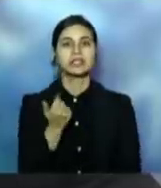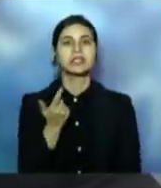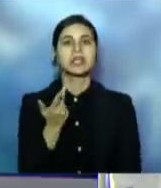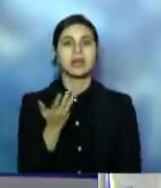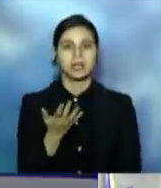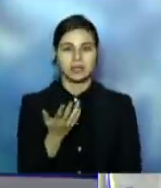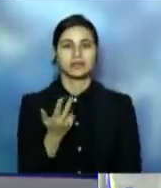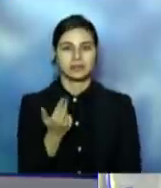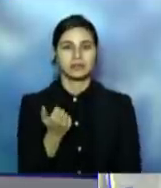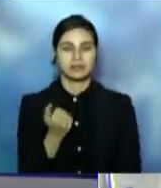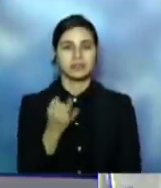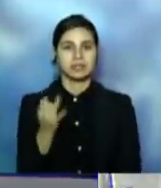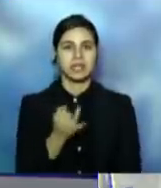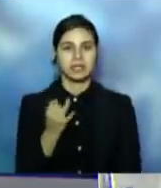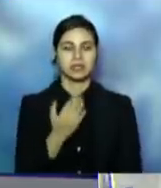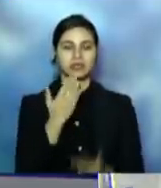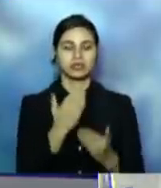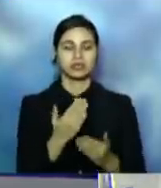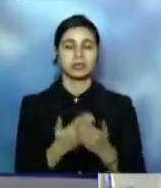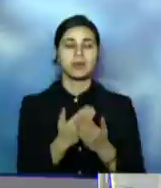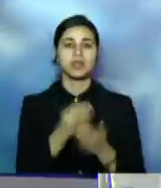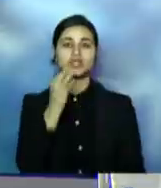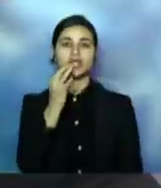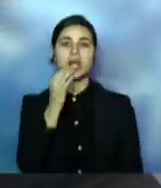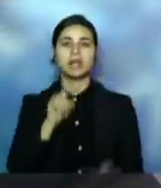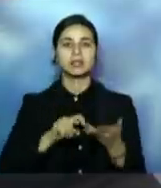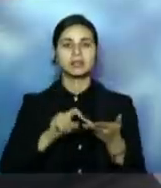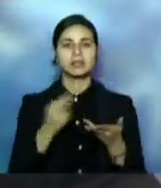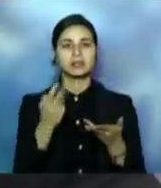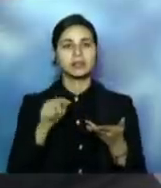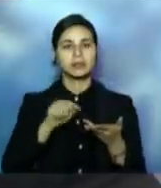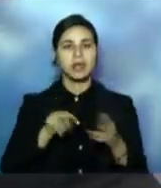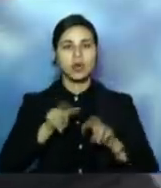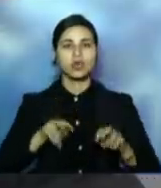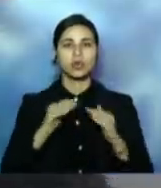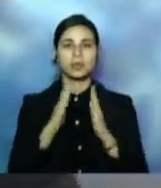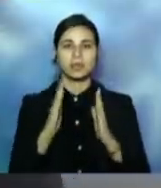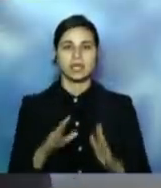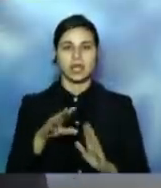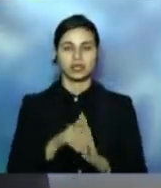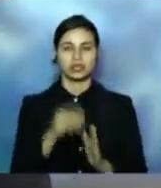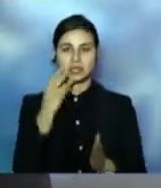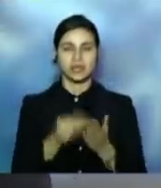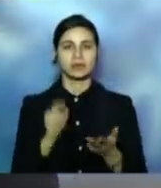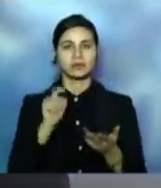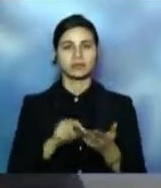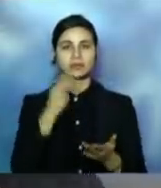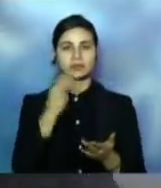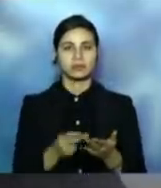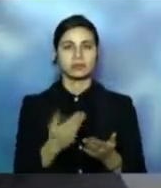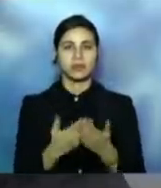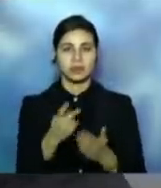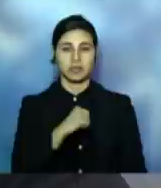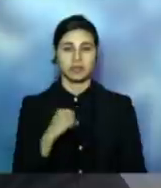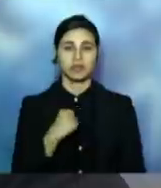Რას აკონტროლებს? ეს არის საინტერესო მაყურებელი. გლუკოზის რეგულარული კონტროლი ბინის პირობებში, მისი დაფიქსირება, აი